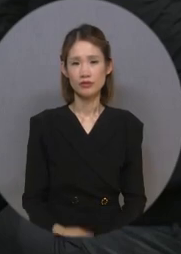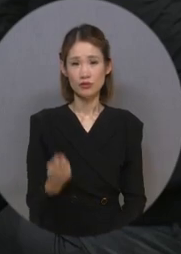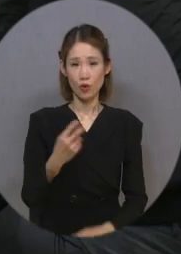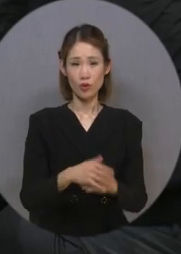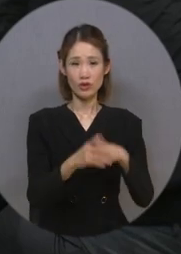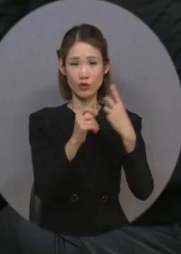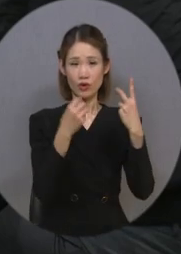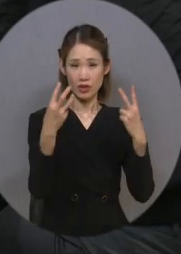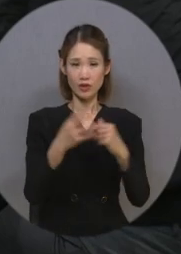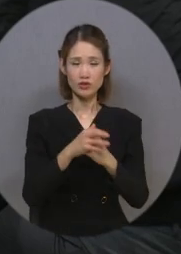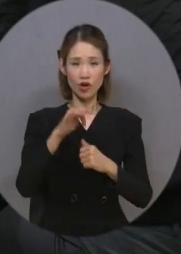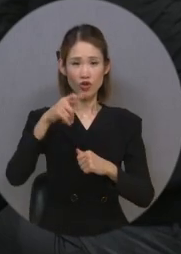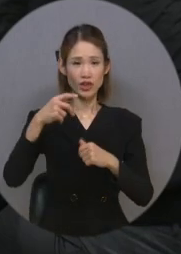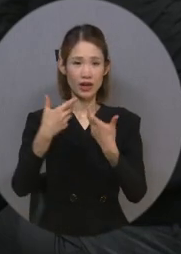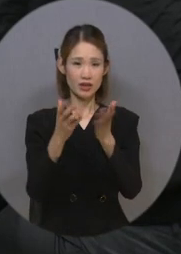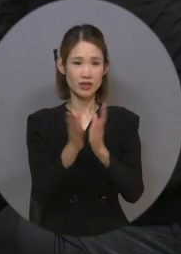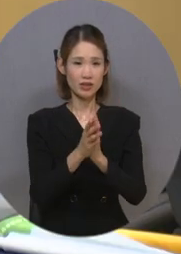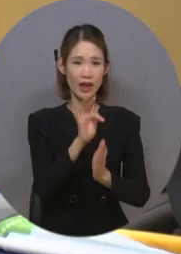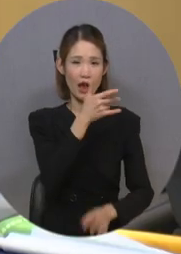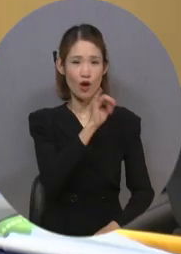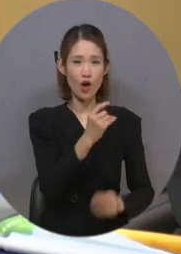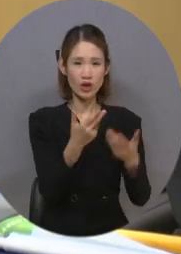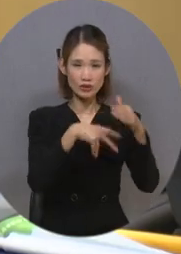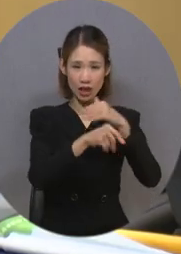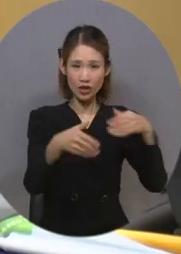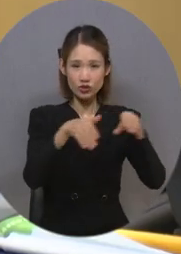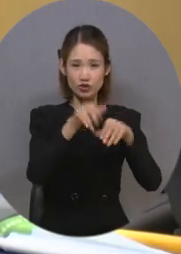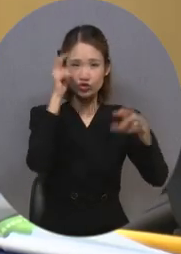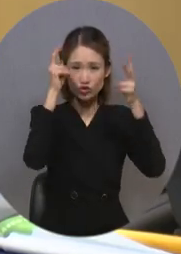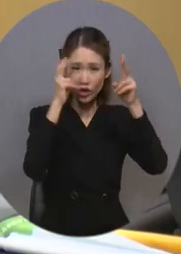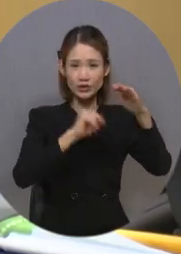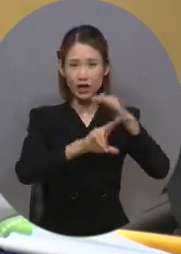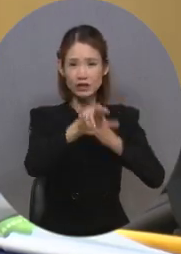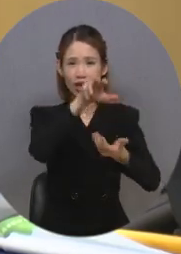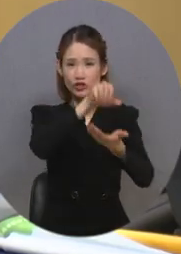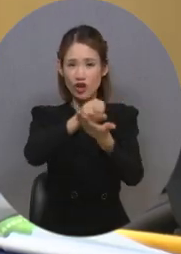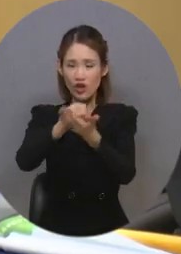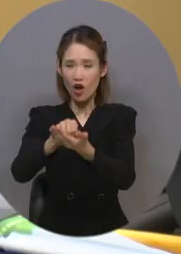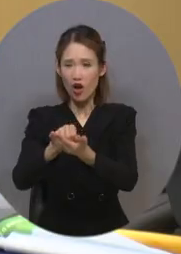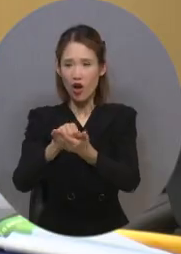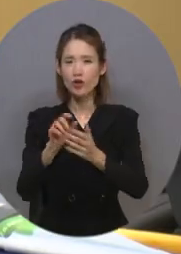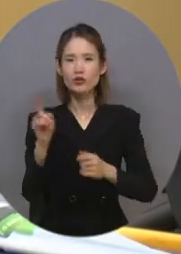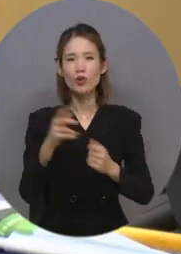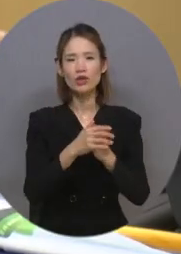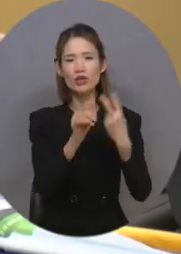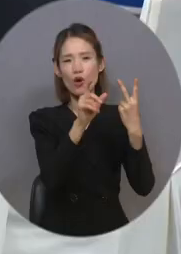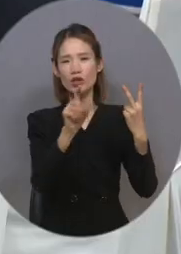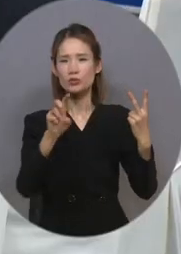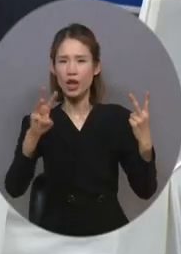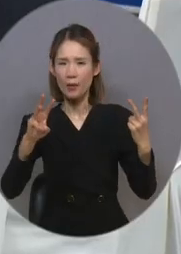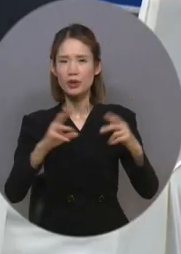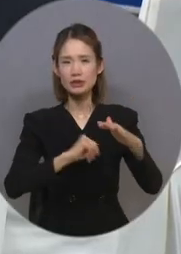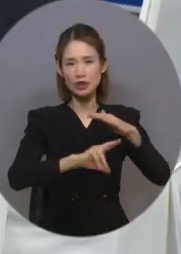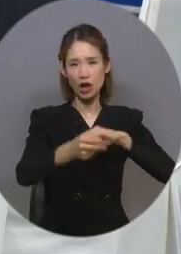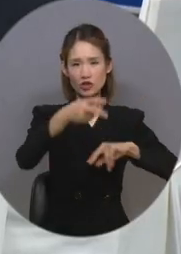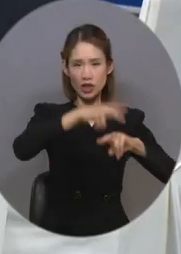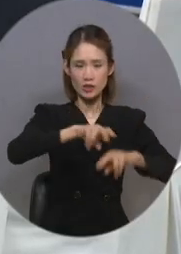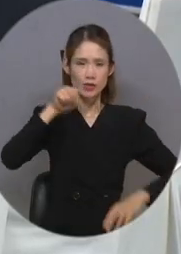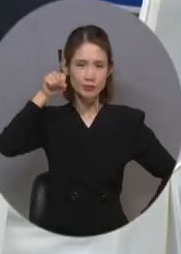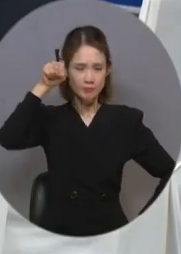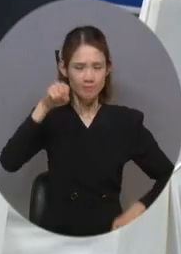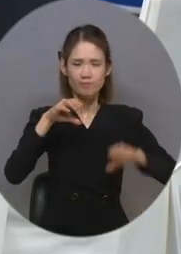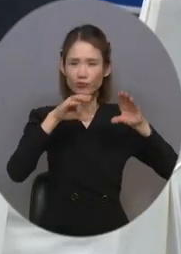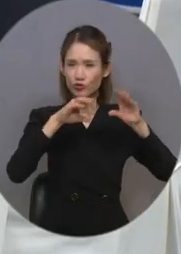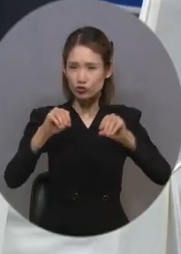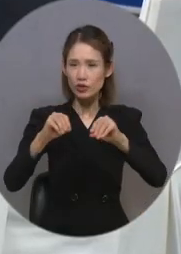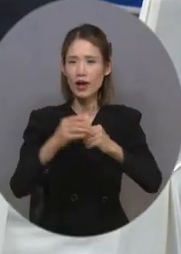지난 3일 전장현은 해와역에서 열린 출근길 지하철 선전전을 통해 2월 13일까지 지하철 탑승 시위를